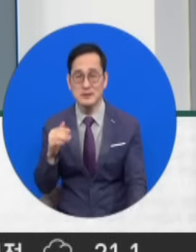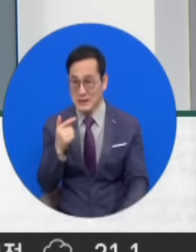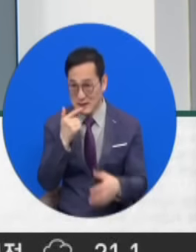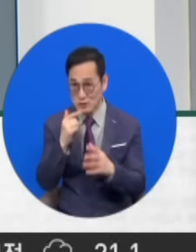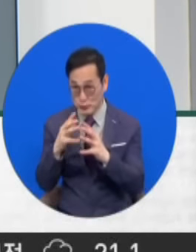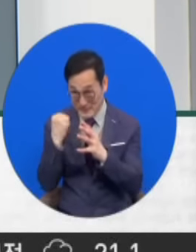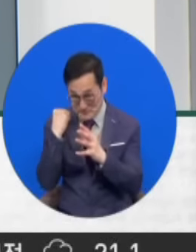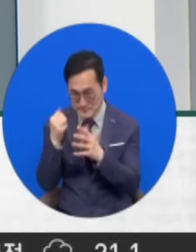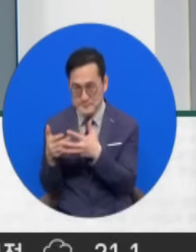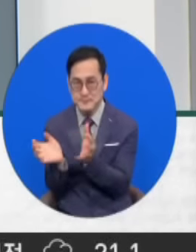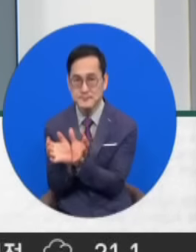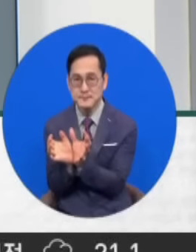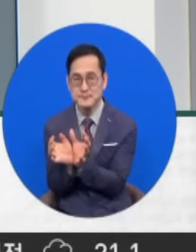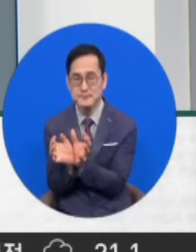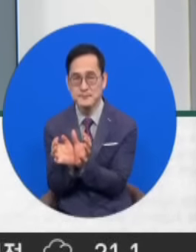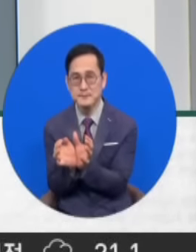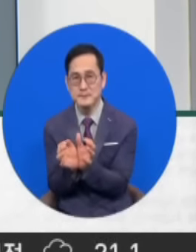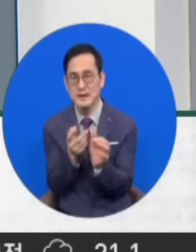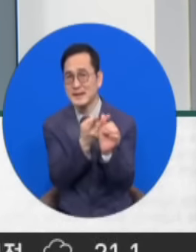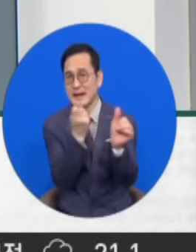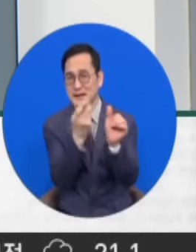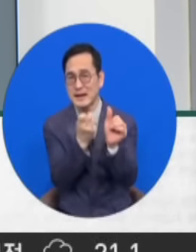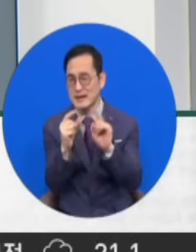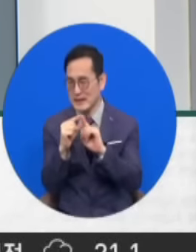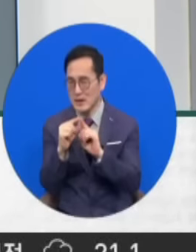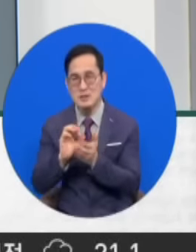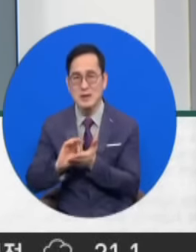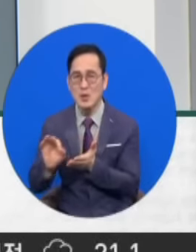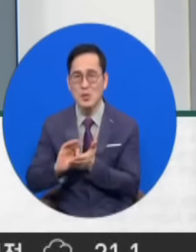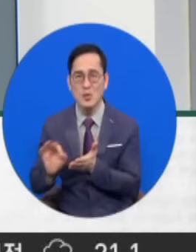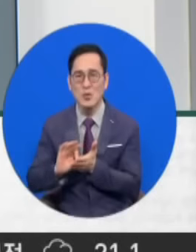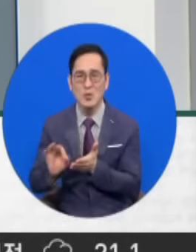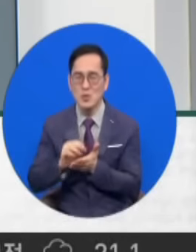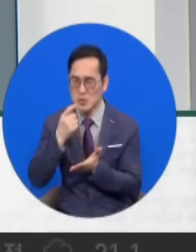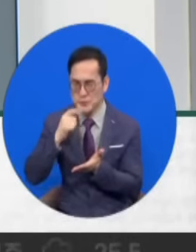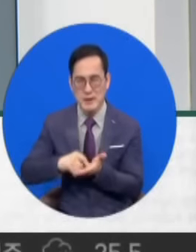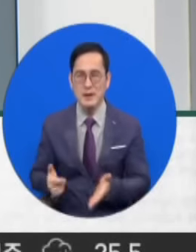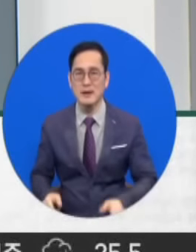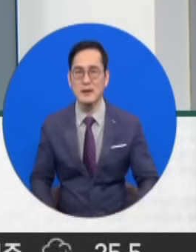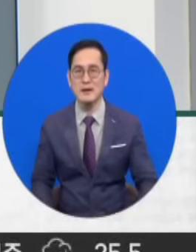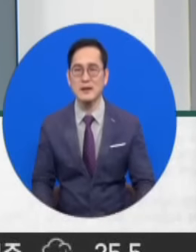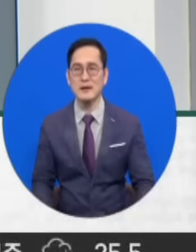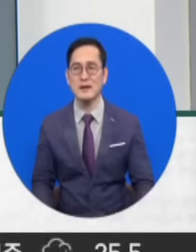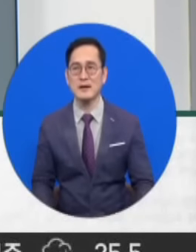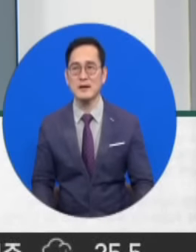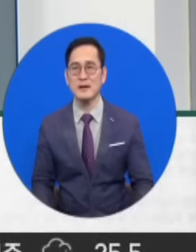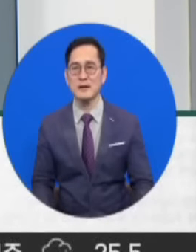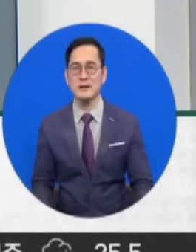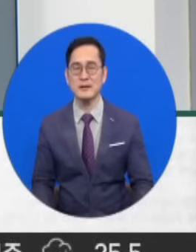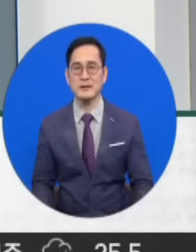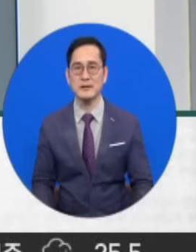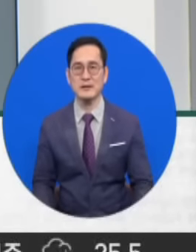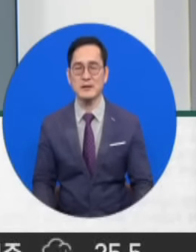그 말을 사실 꺼내는 것이 쉽지 않은 게 원래 그 심정들이 지금까지 금기와 비슷했잖아요.